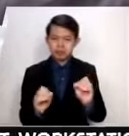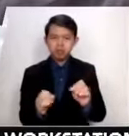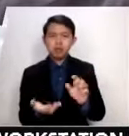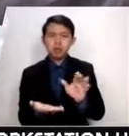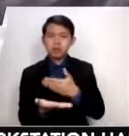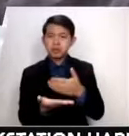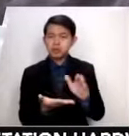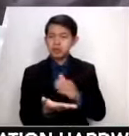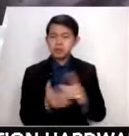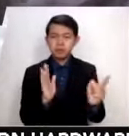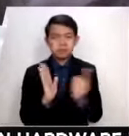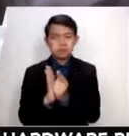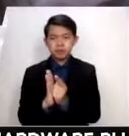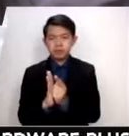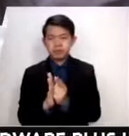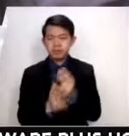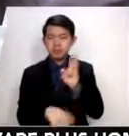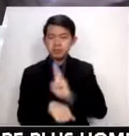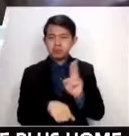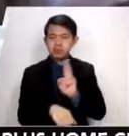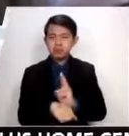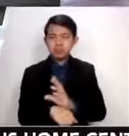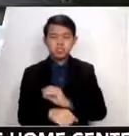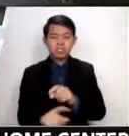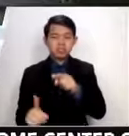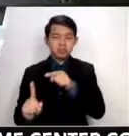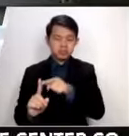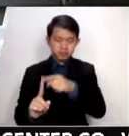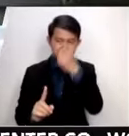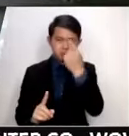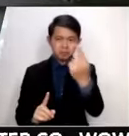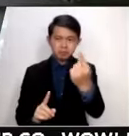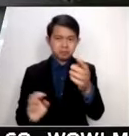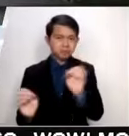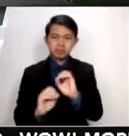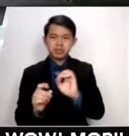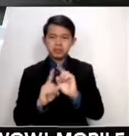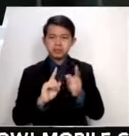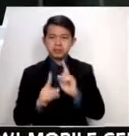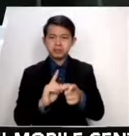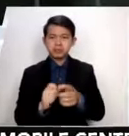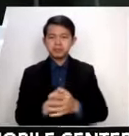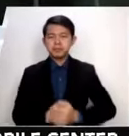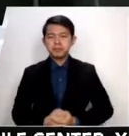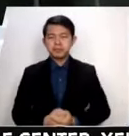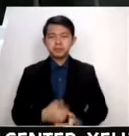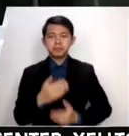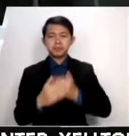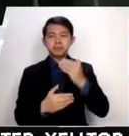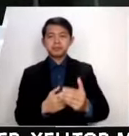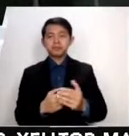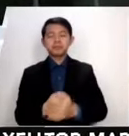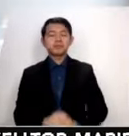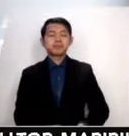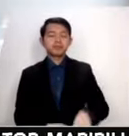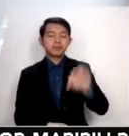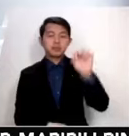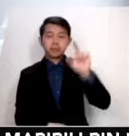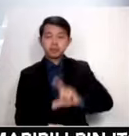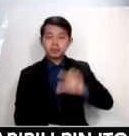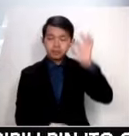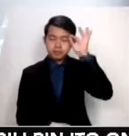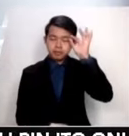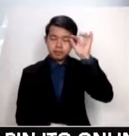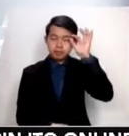So, tapos siya lang mag-isa, at least may kausap man lang. Naghain din ang not guilty plea si Kibuloy sa isa pang kaso. Dito sa